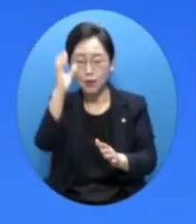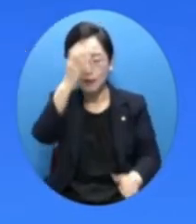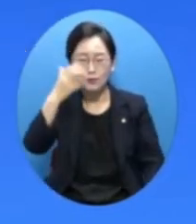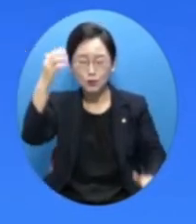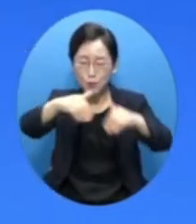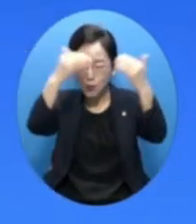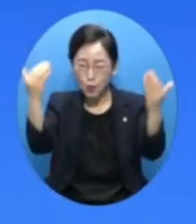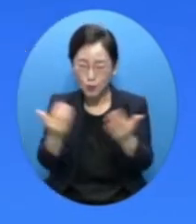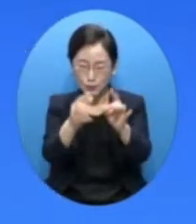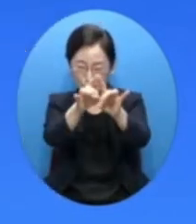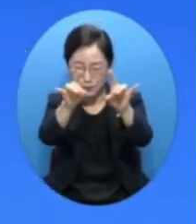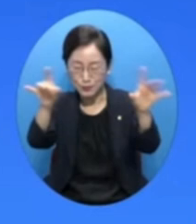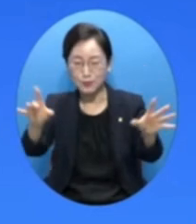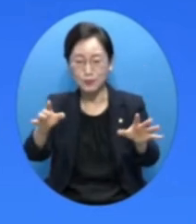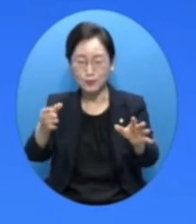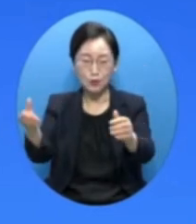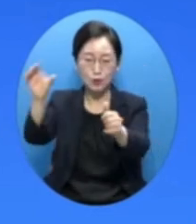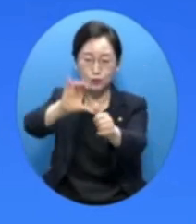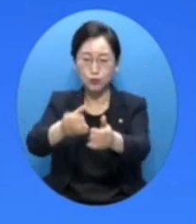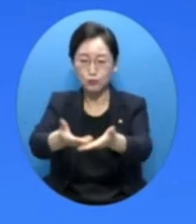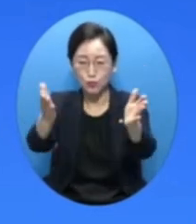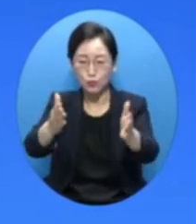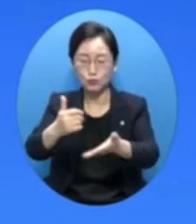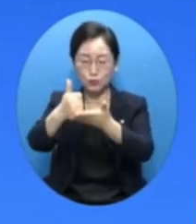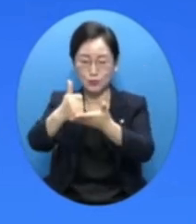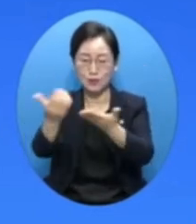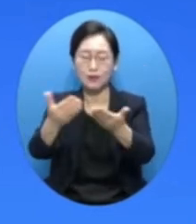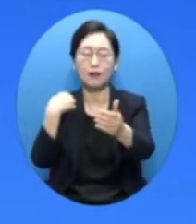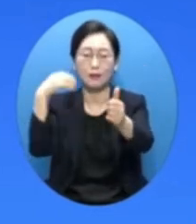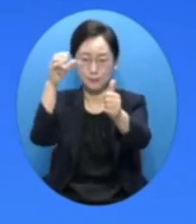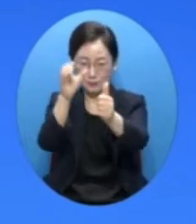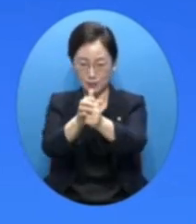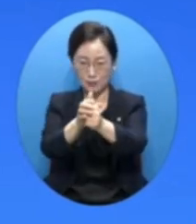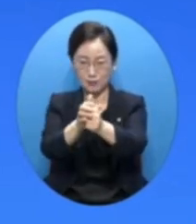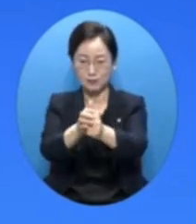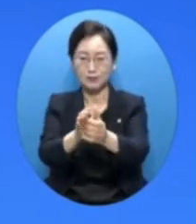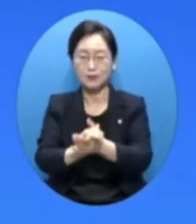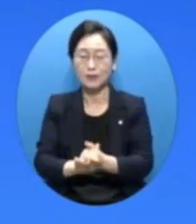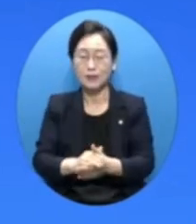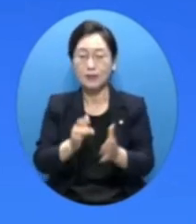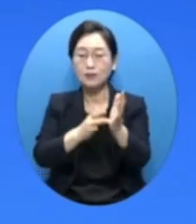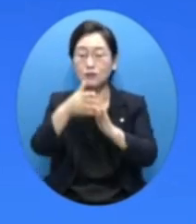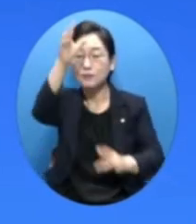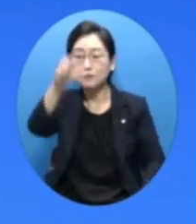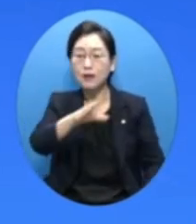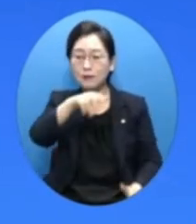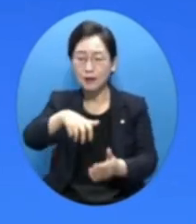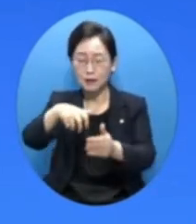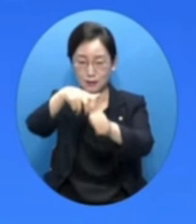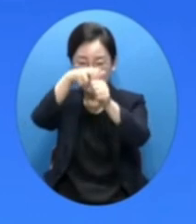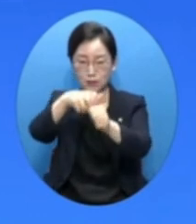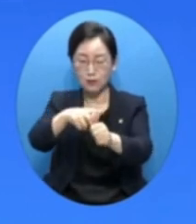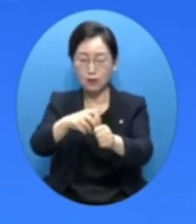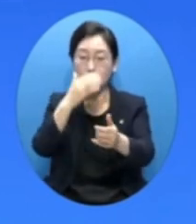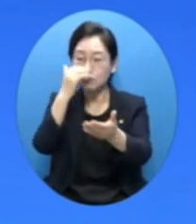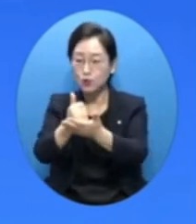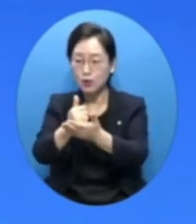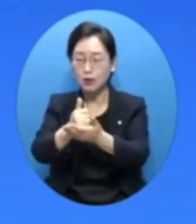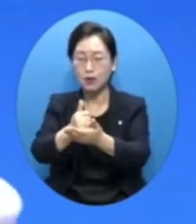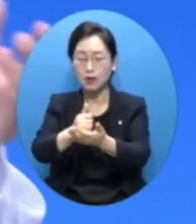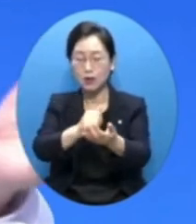부어주셔서 주님의 일을 감당하게 하시는 것입니다. 예수님께서 십자가 달려서 우리 죄를 사하시고 죽으신